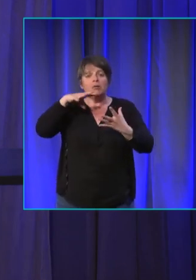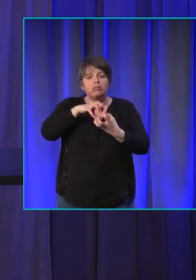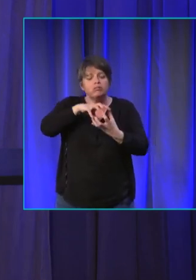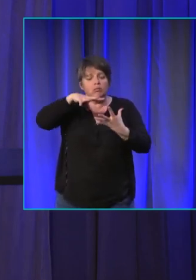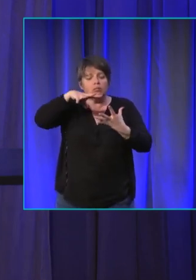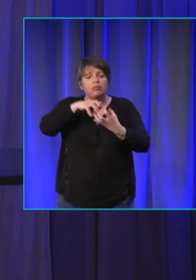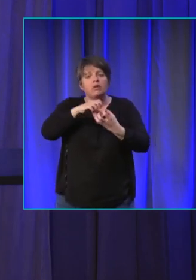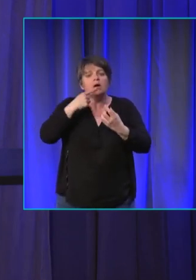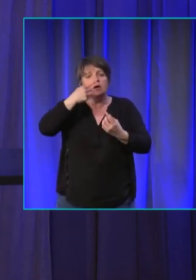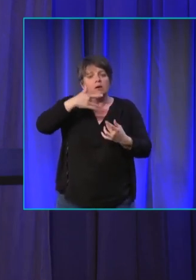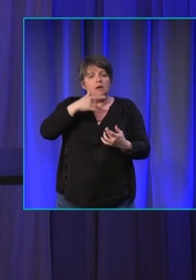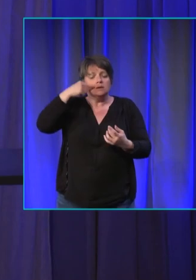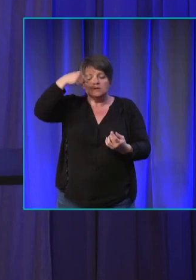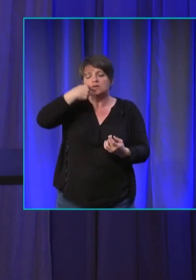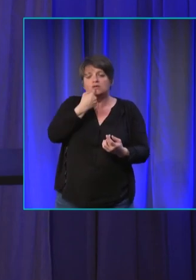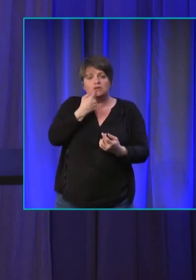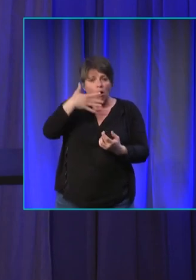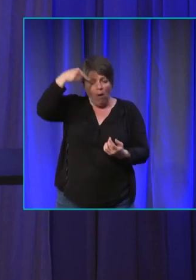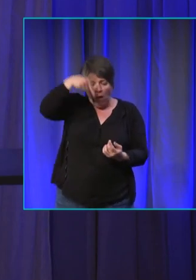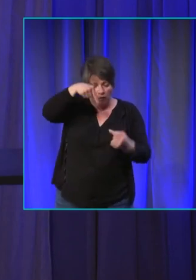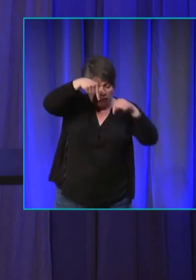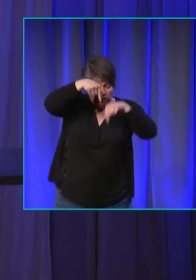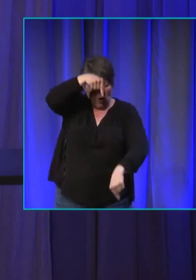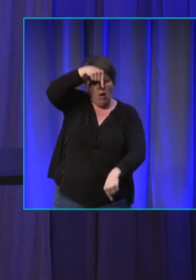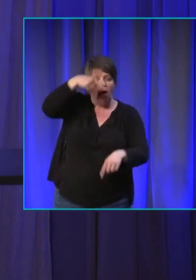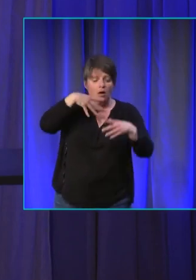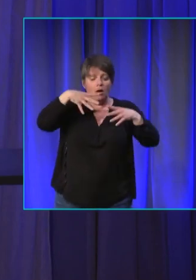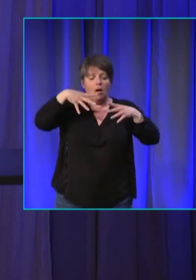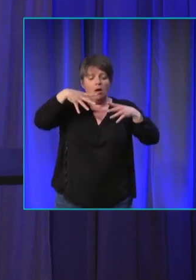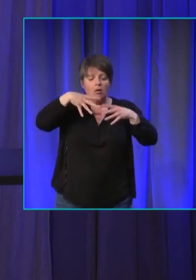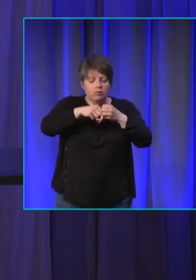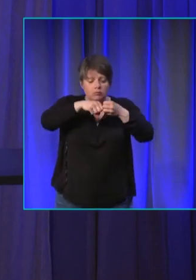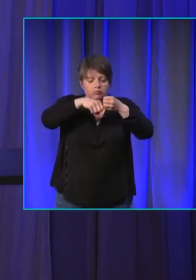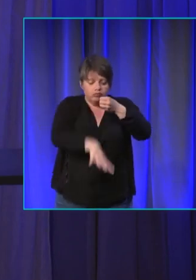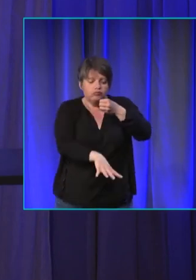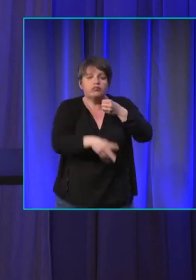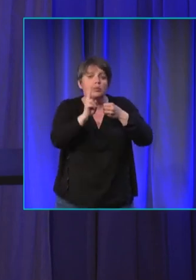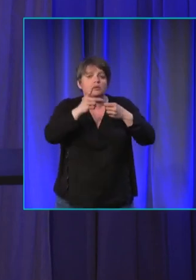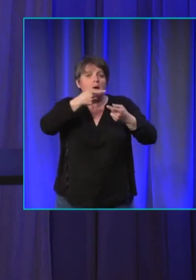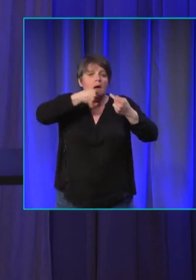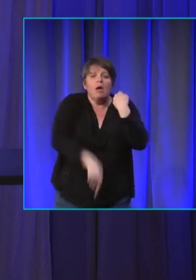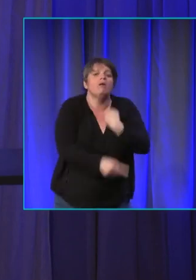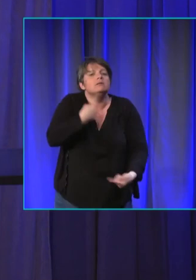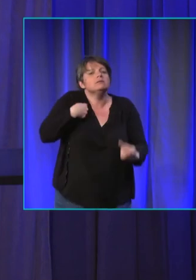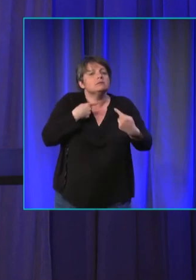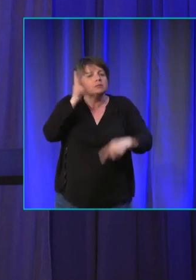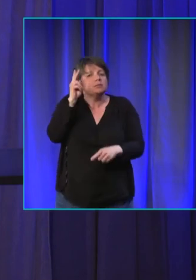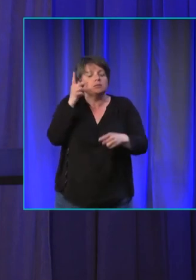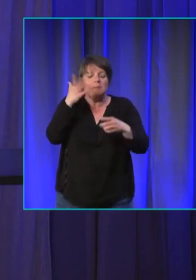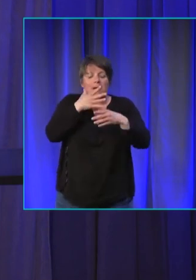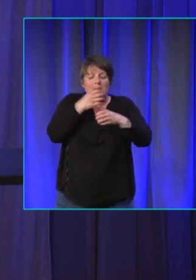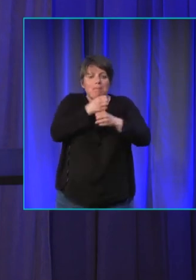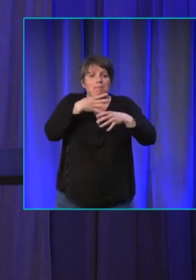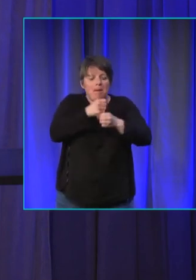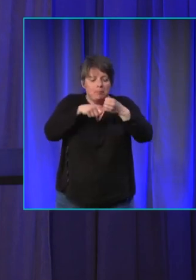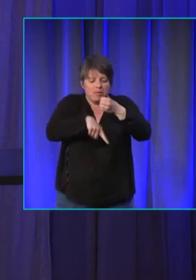C'est une bonne remarque. Ça peut être un élément, bien sûr, explicatif de cet apport peut-être plus rapide de